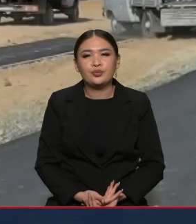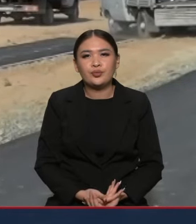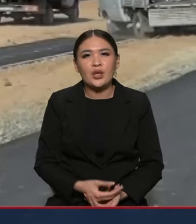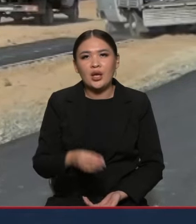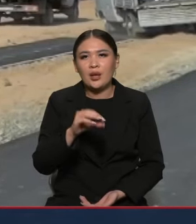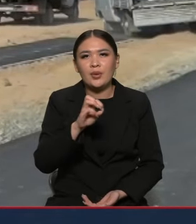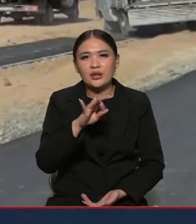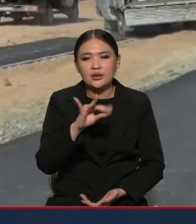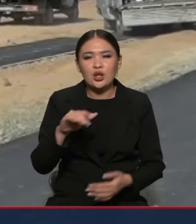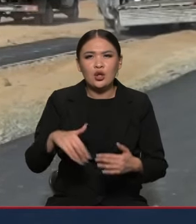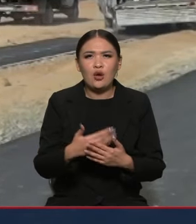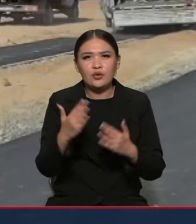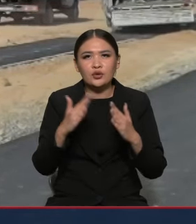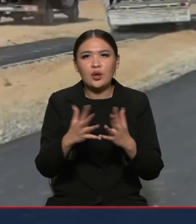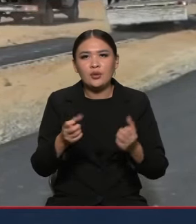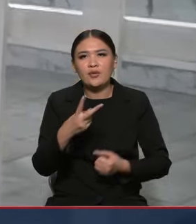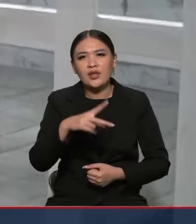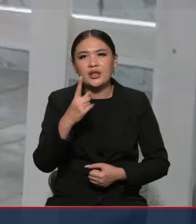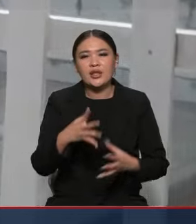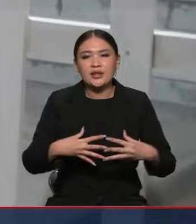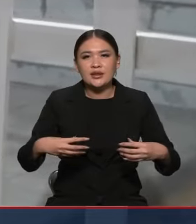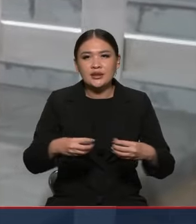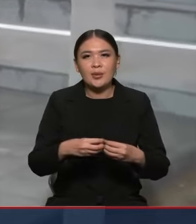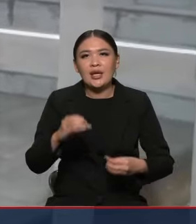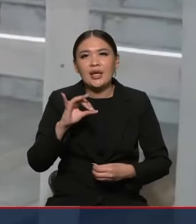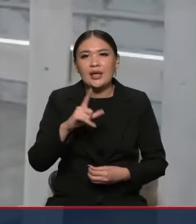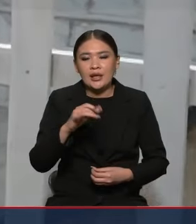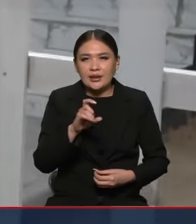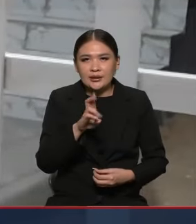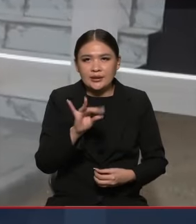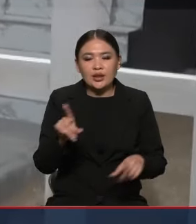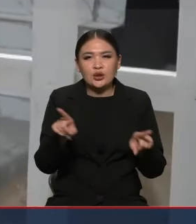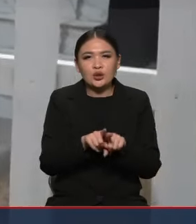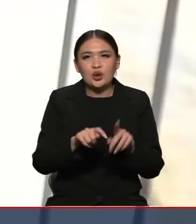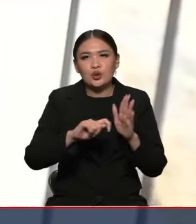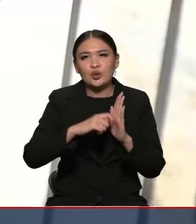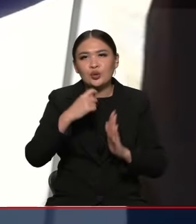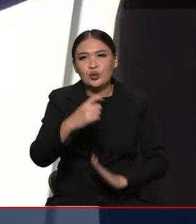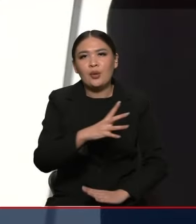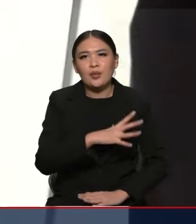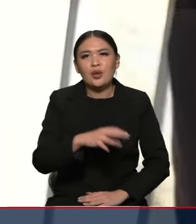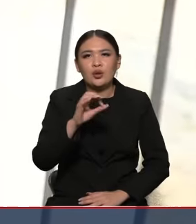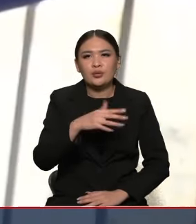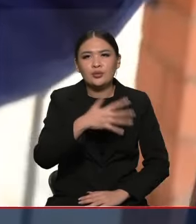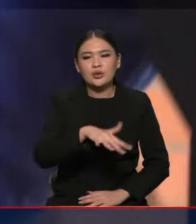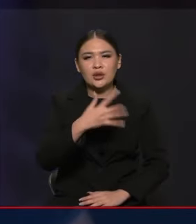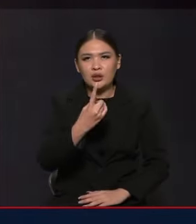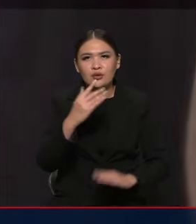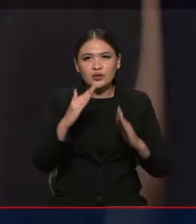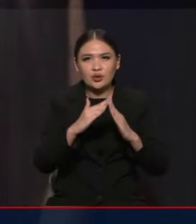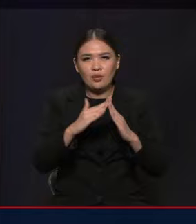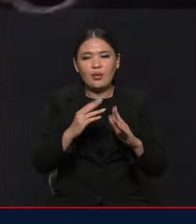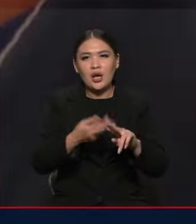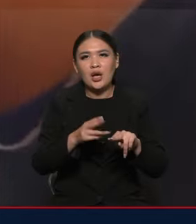Темирском районе новые дома получила 21 семья. В Ыргизском районе также состоялось вручение ключей от 51 дома. В районе